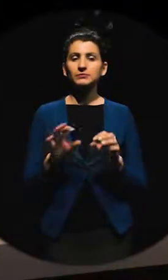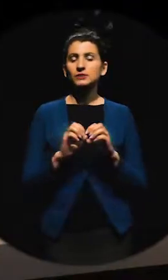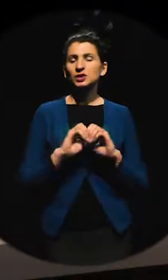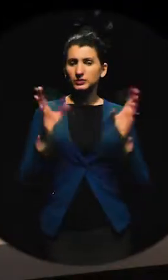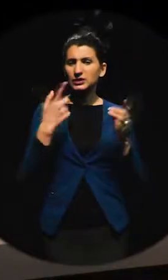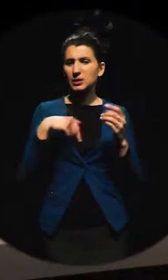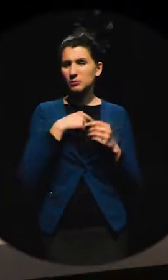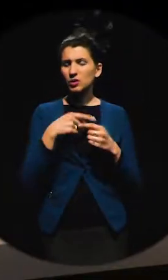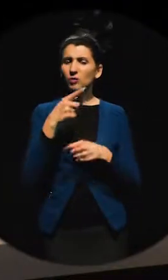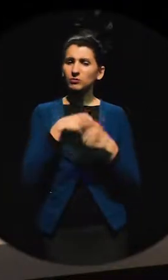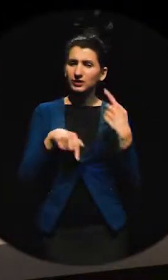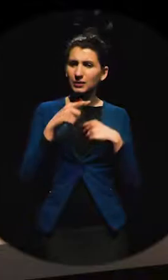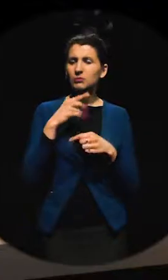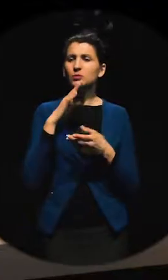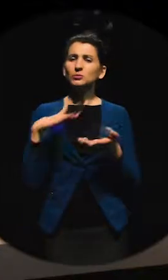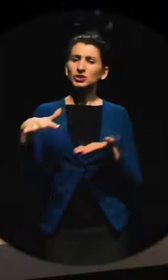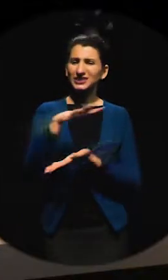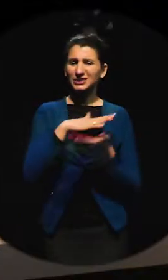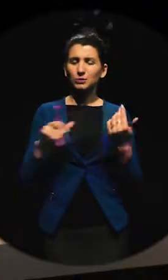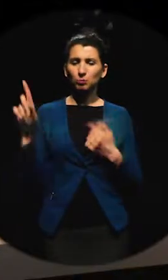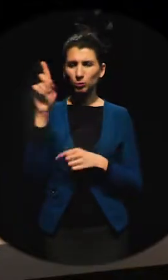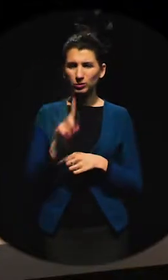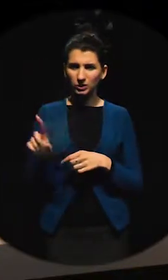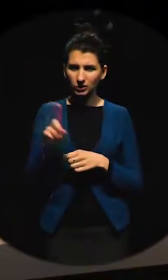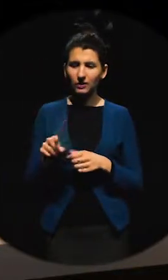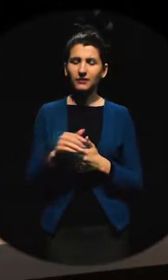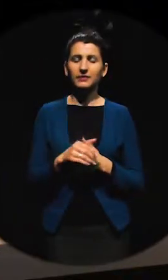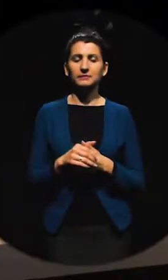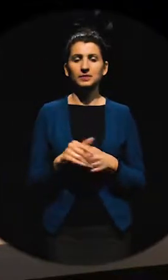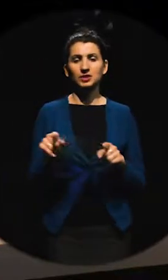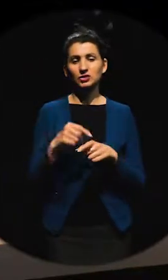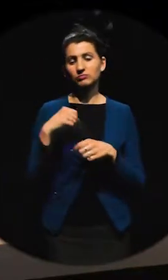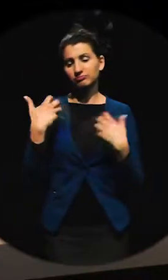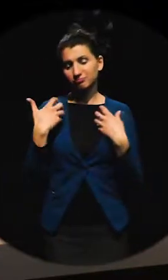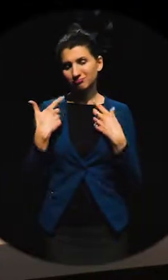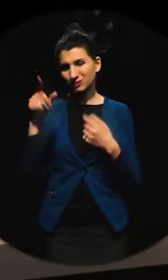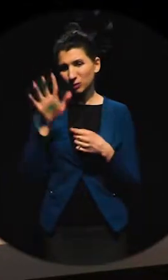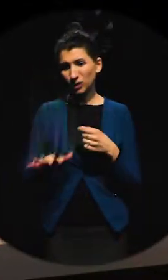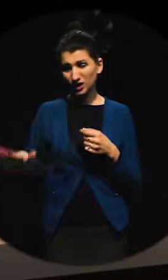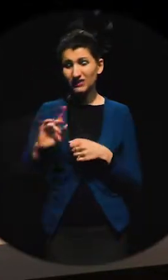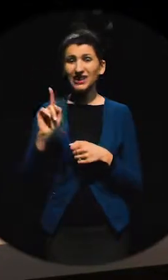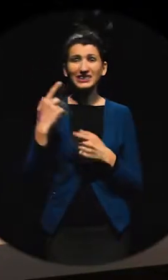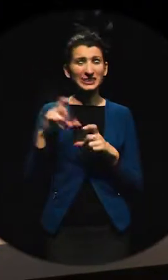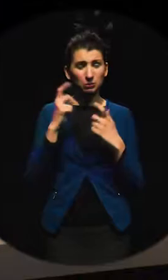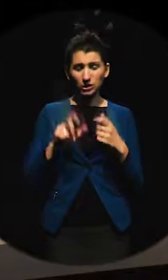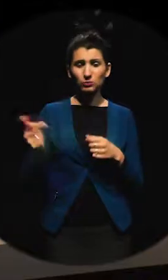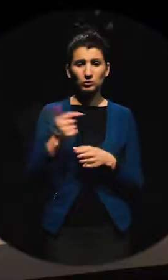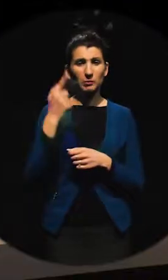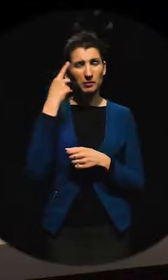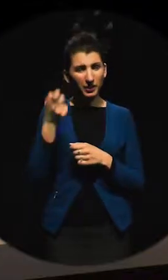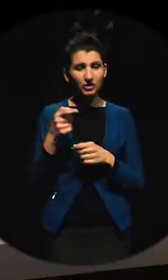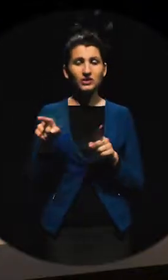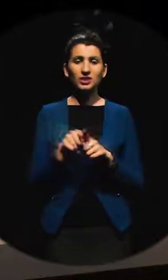przestrzeni publicznej i o działalności w przestrzeni publicznej, ale no, tak jak Justyna powiedziała, cały czas musimy pamiętać o tym przenikaniu się